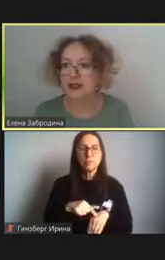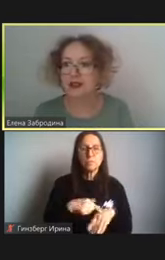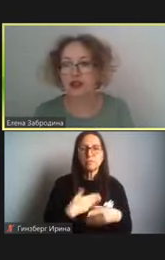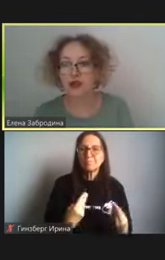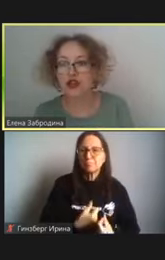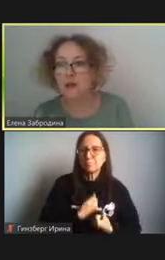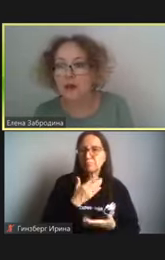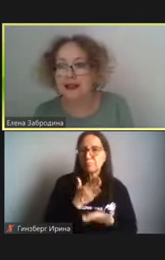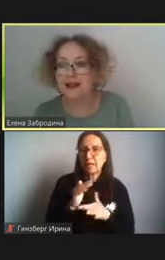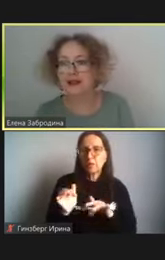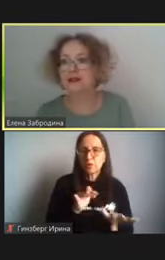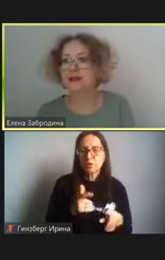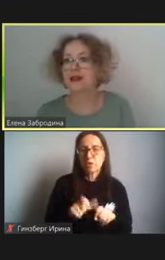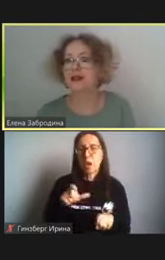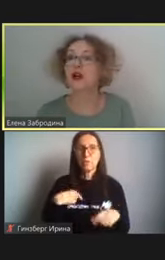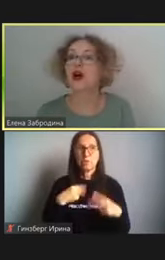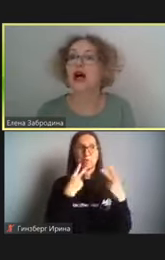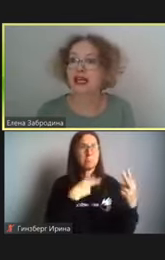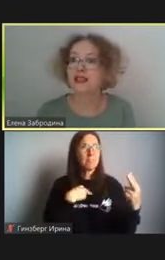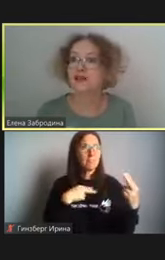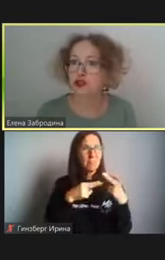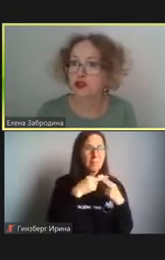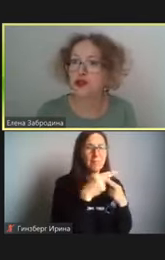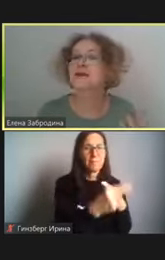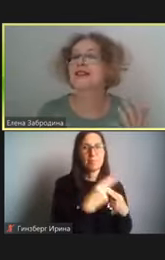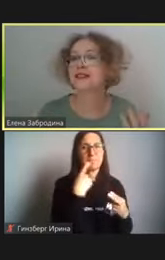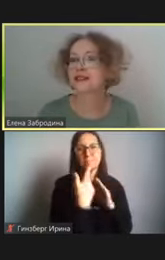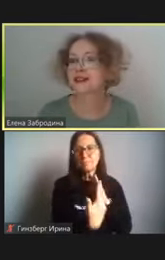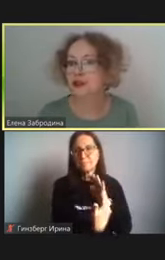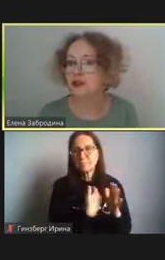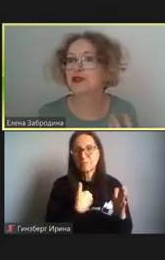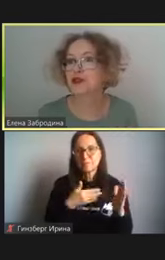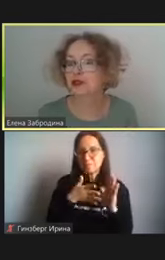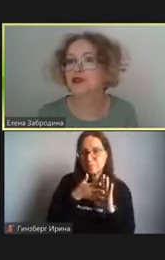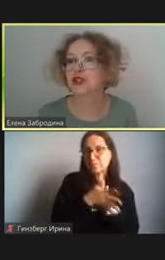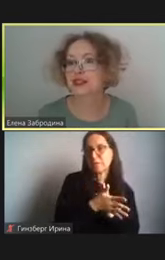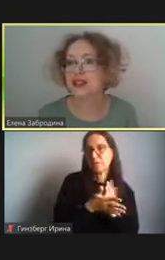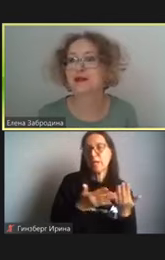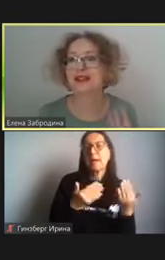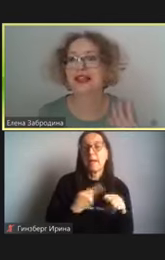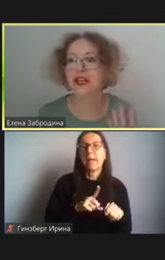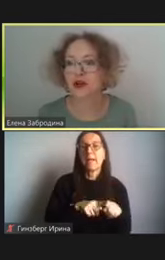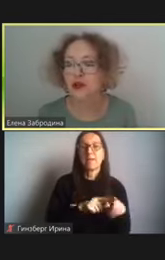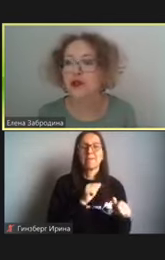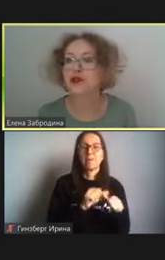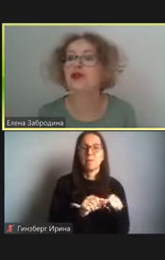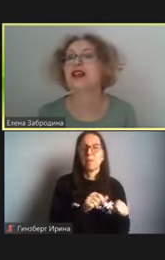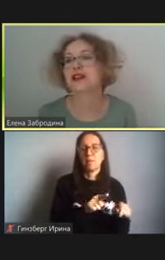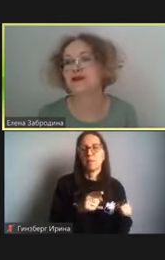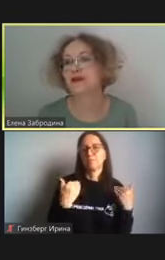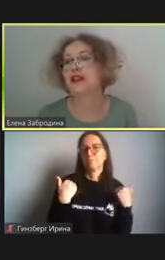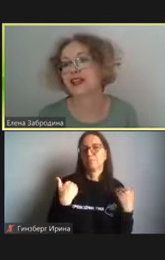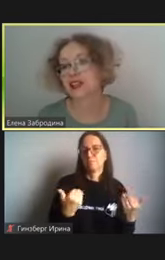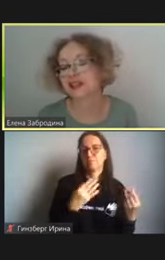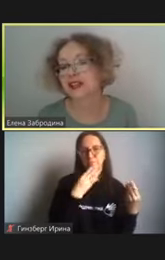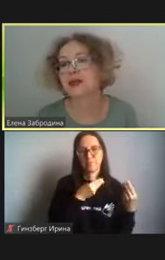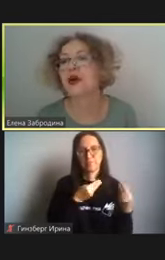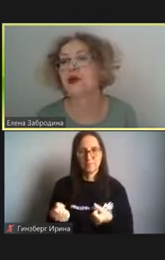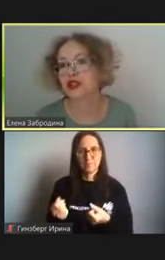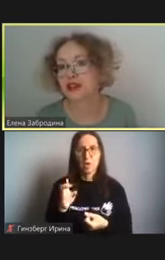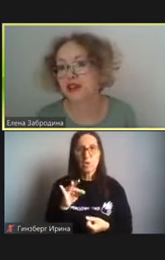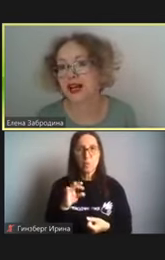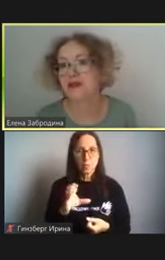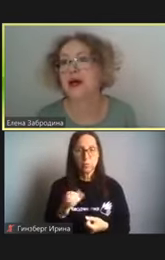понятными зрителю, очень близкими зрителю, это все создается в том числе благодаря Рубенсу и его